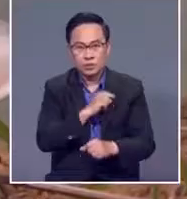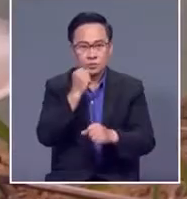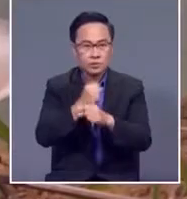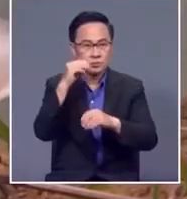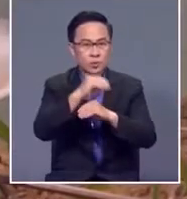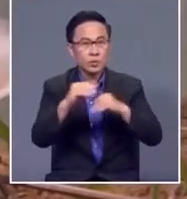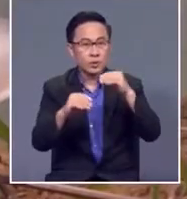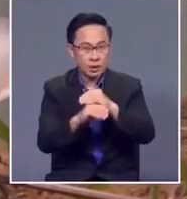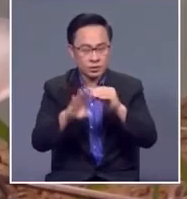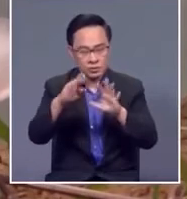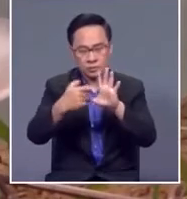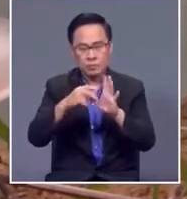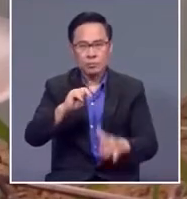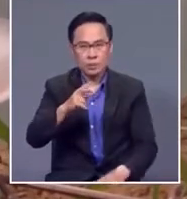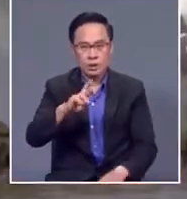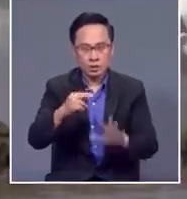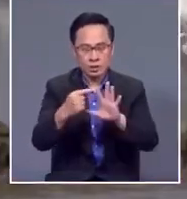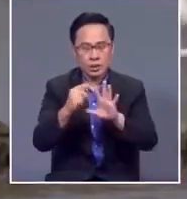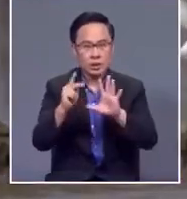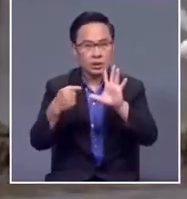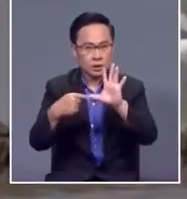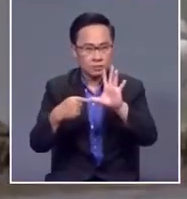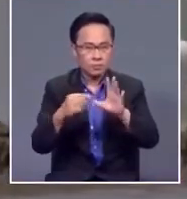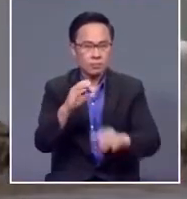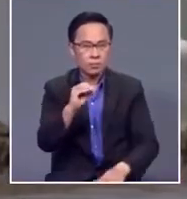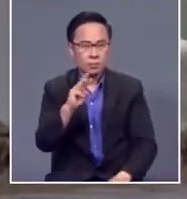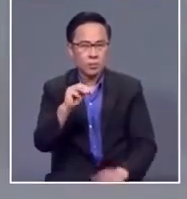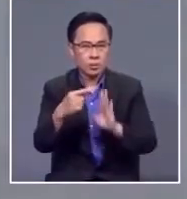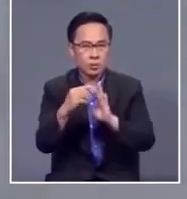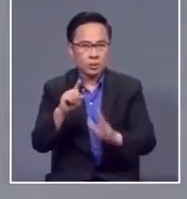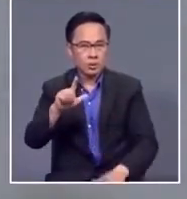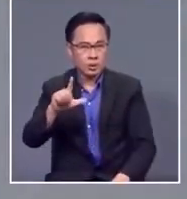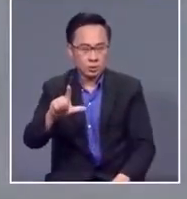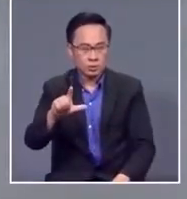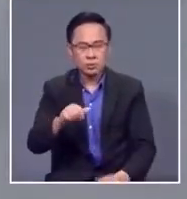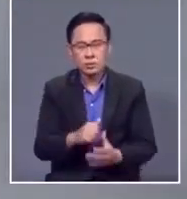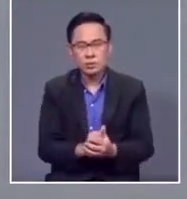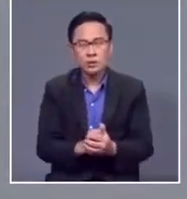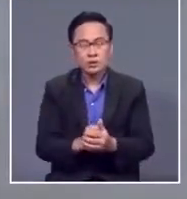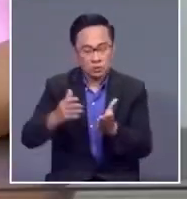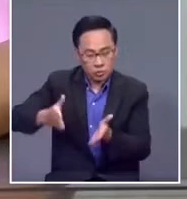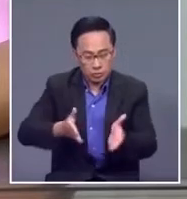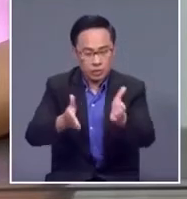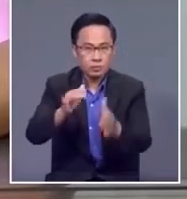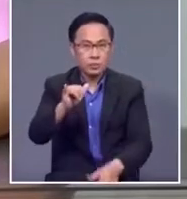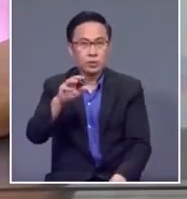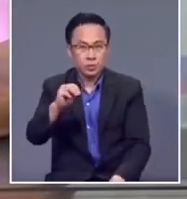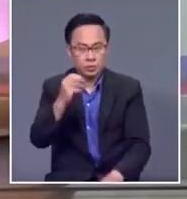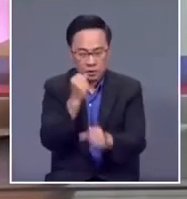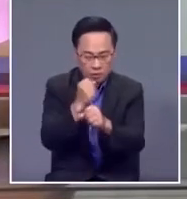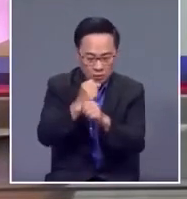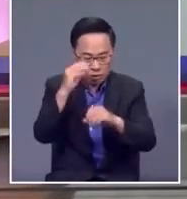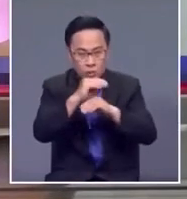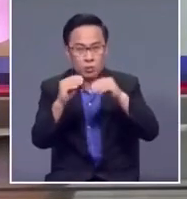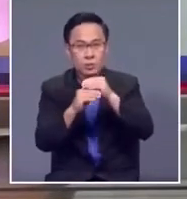กรรมโมเดลนะครับโดยโครงการบารกรรมเดียวเนี่ยก็จะอยู่ทางฝั่งซ้ายของแม่น้ำยมนะครับซึ่งผลสำเร็จของโครงการนี้นะ